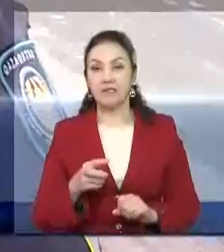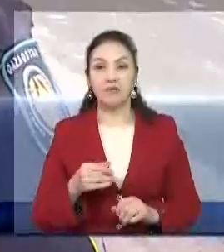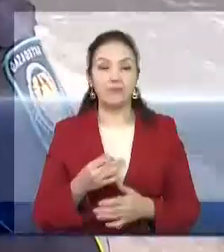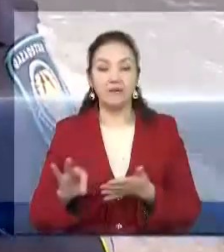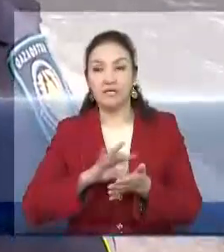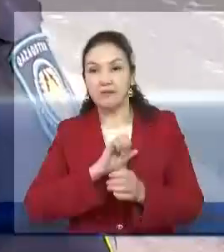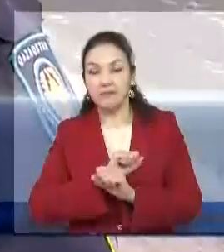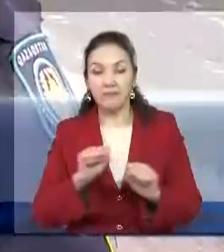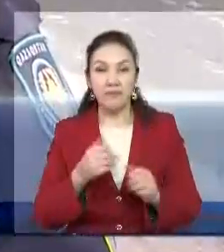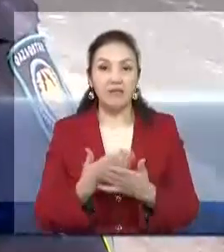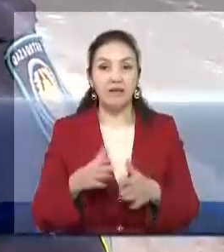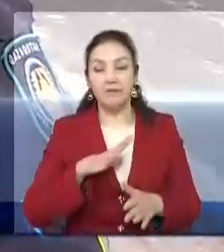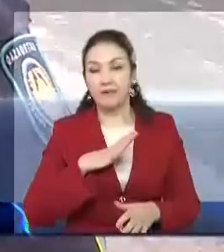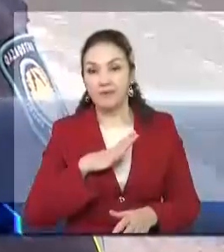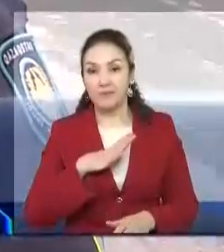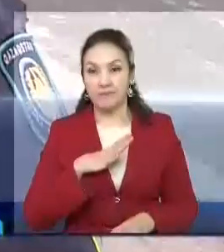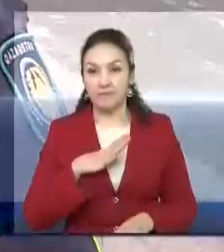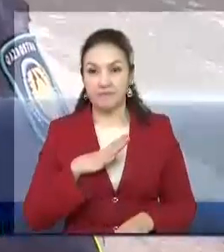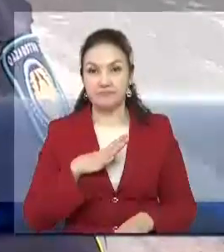скоростной режим. Сейчас бывает,